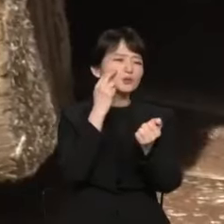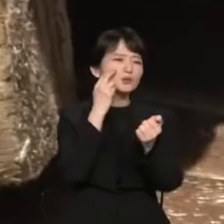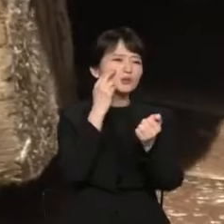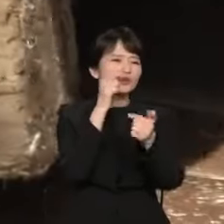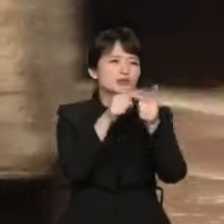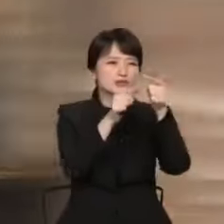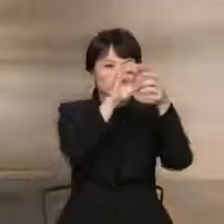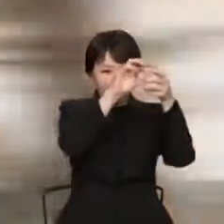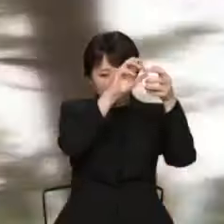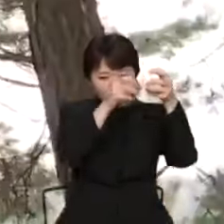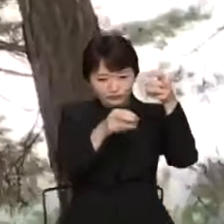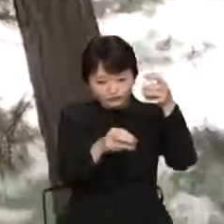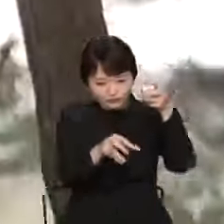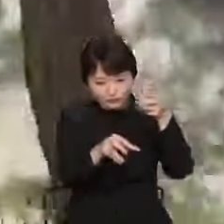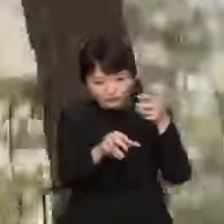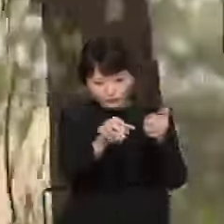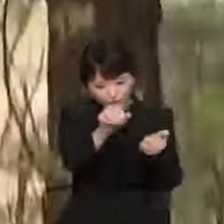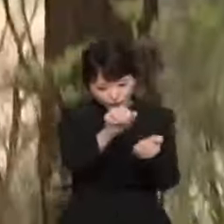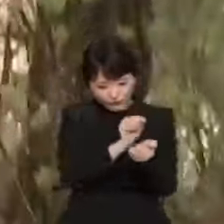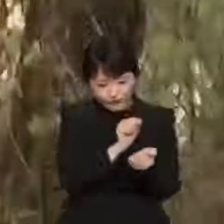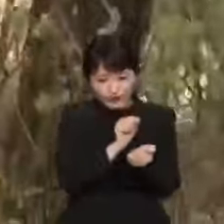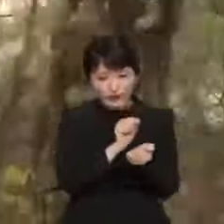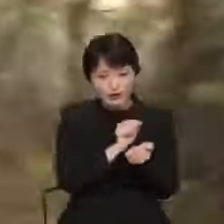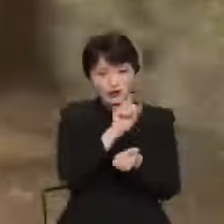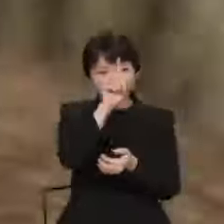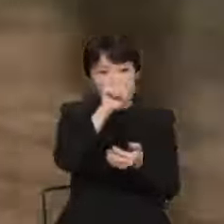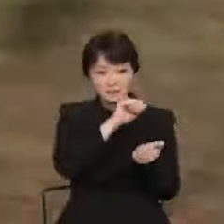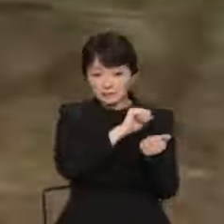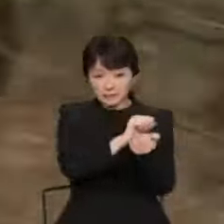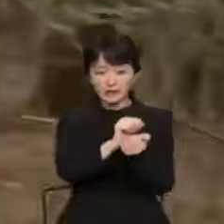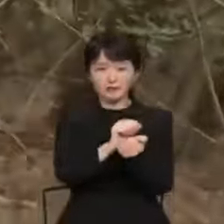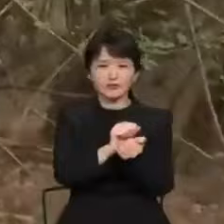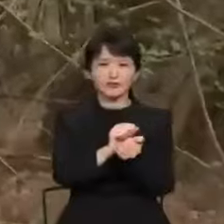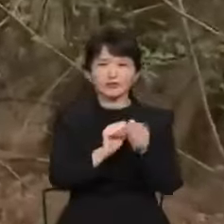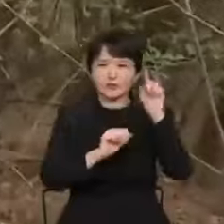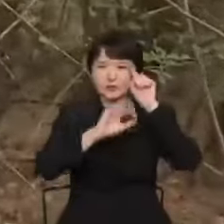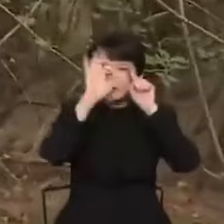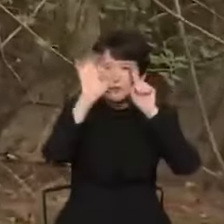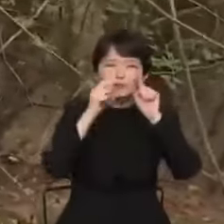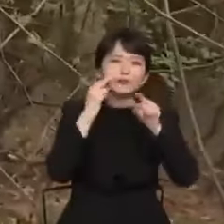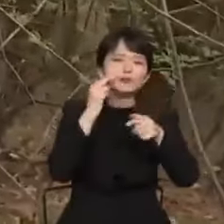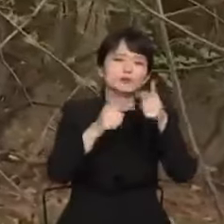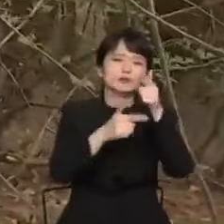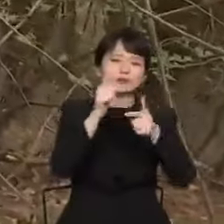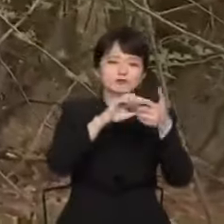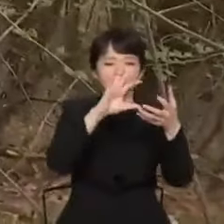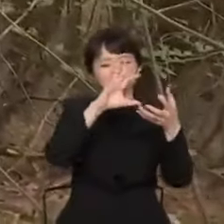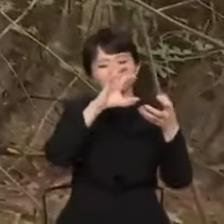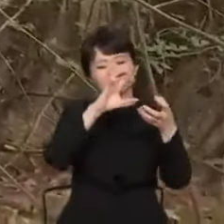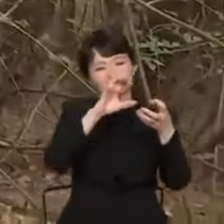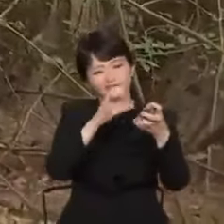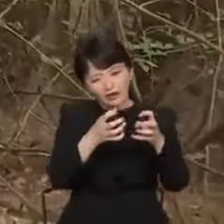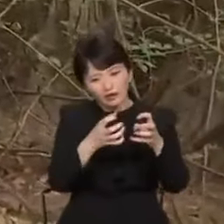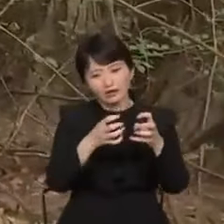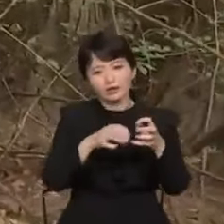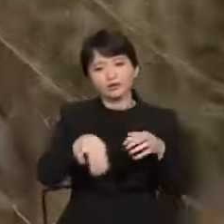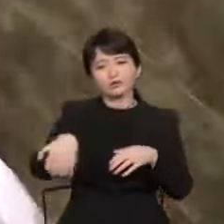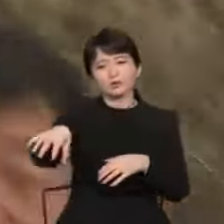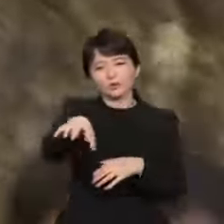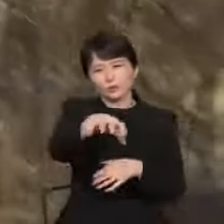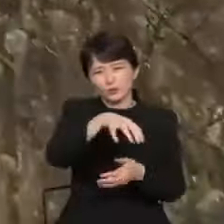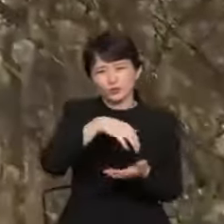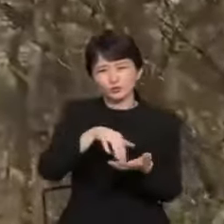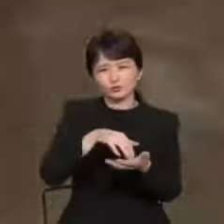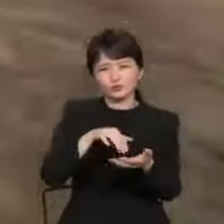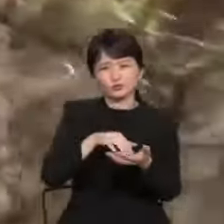들어갑니다. 한 번 걸리면 사실상 100% 소나무를 말려 죽이는 재선충병은 전국 곳곳에 아름드리 살림을